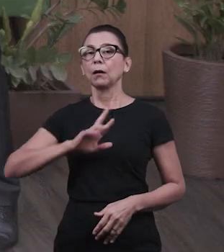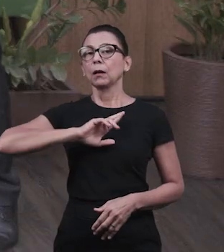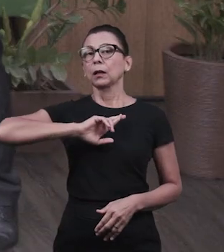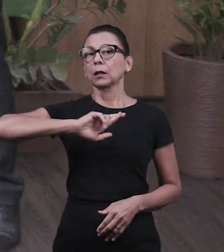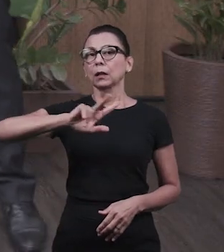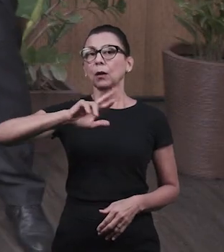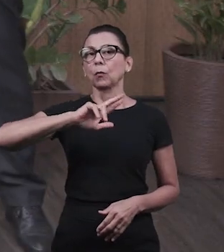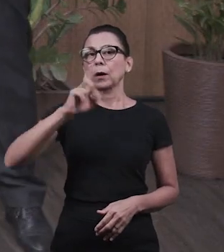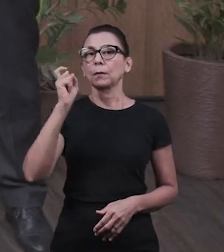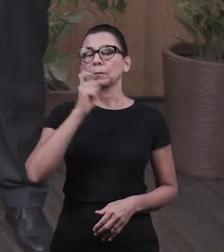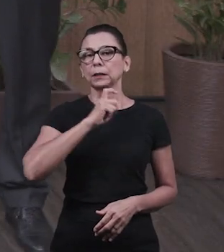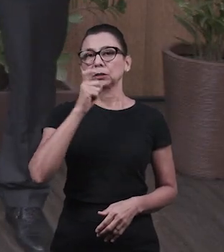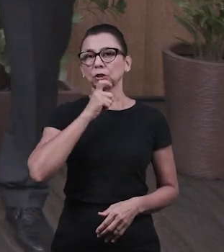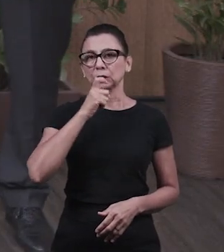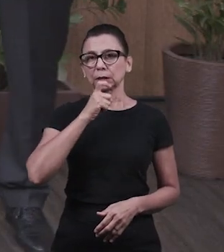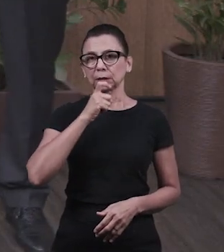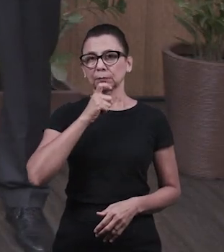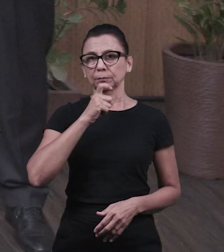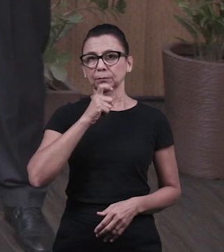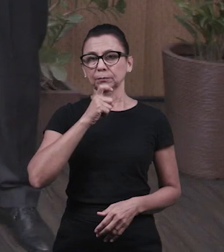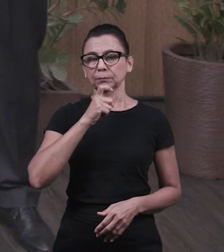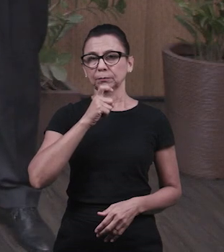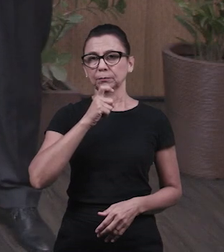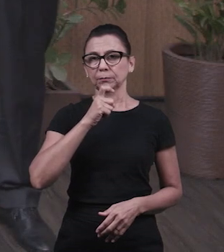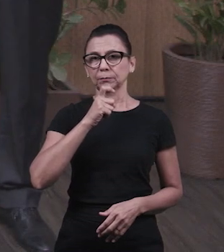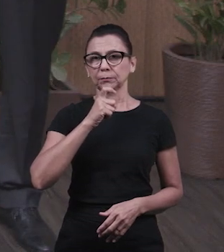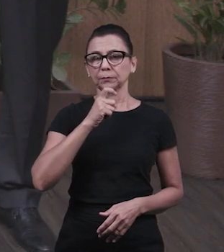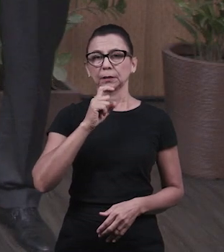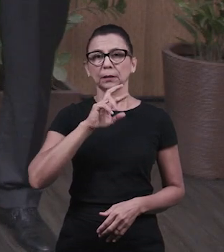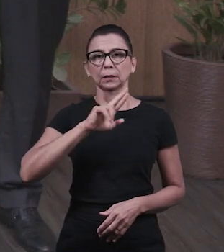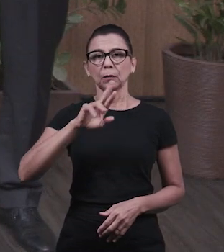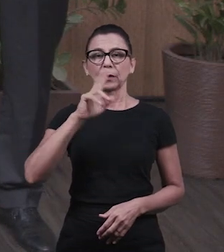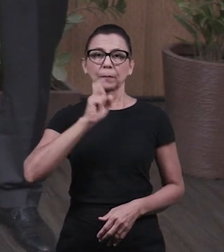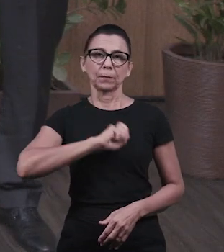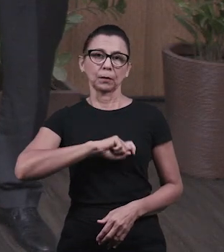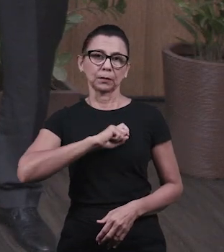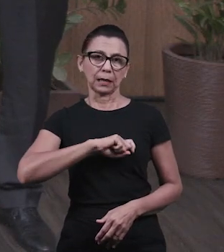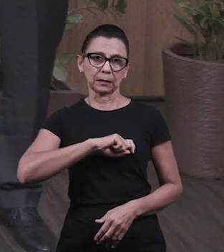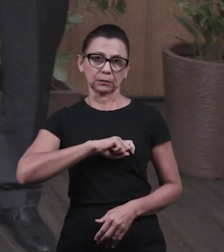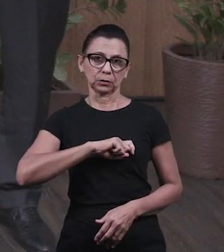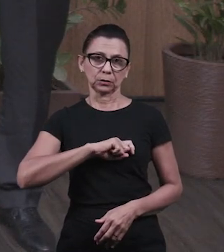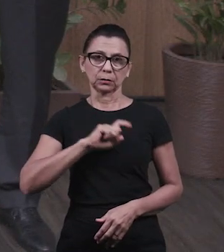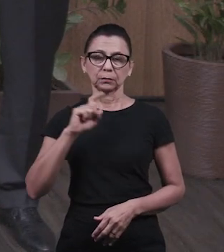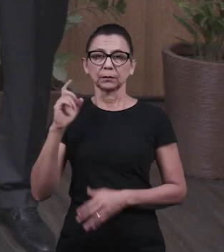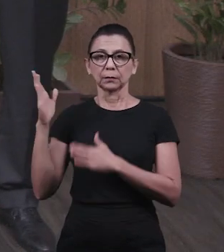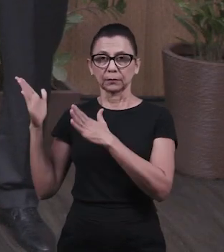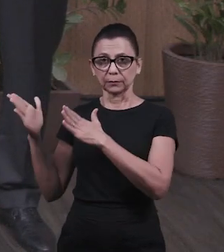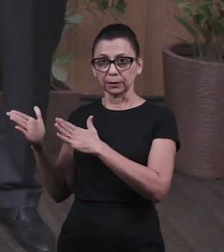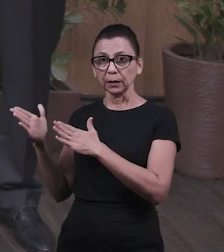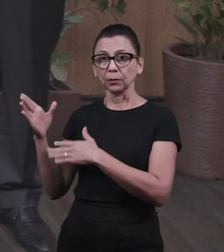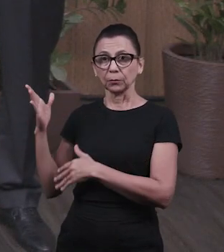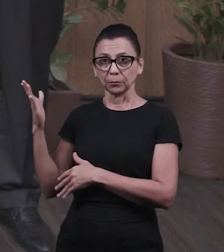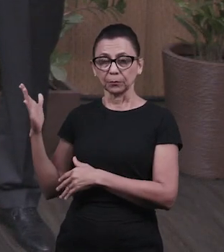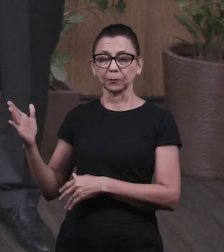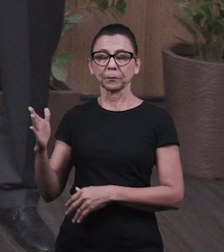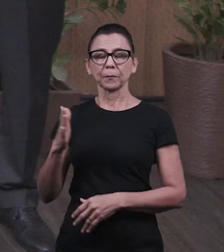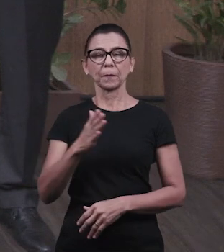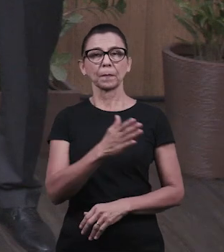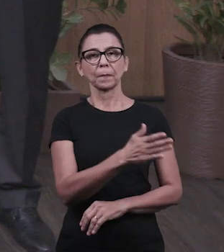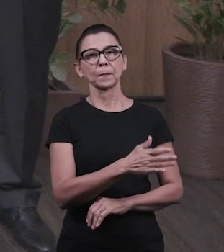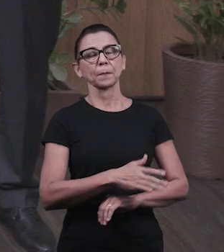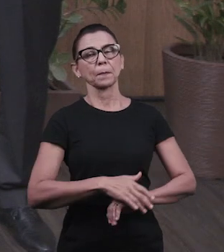Закваска, она вносит порок и лукавство. Церковь Господа Иисуса питается хлебом